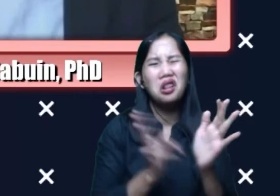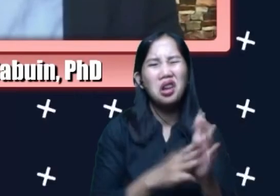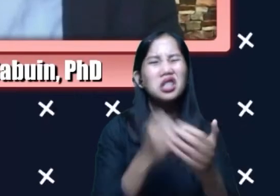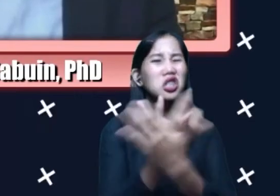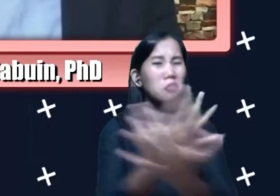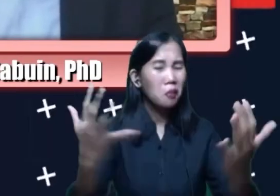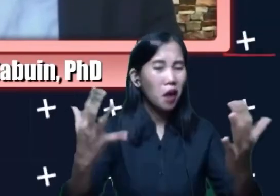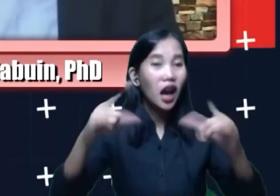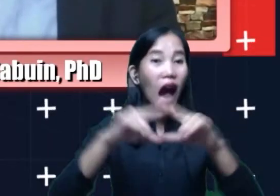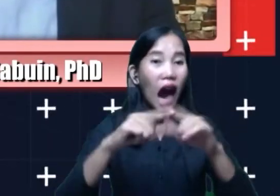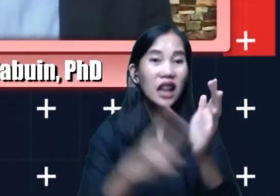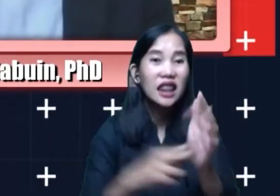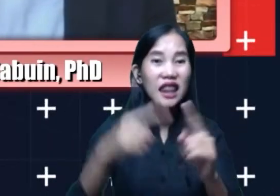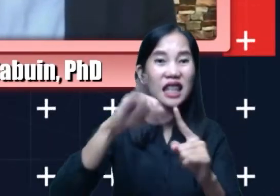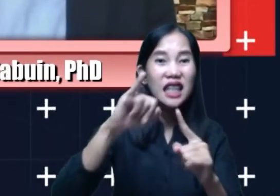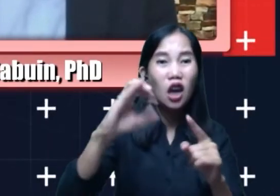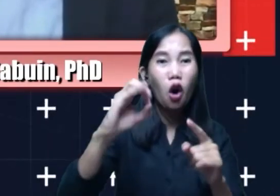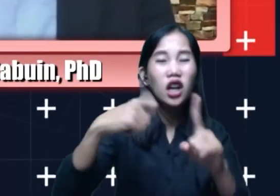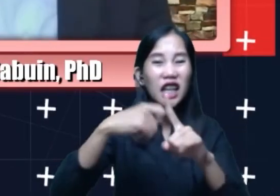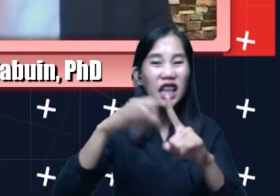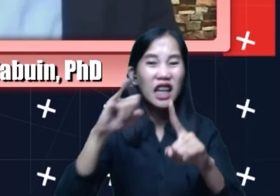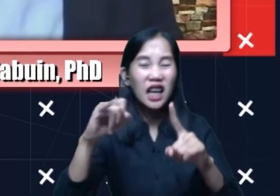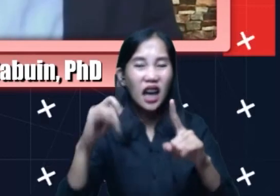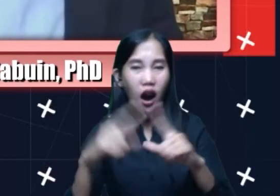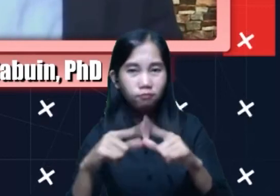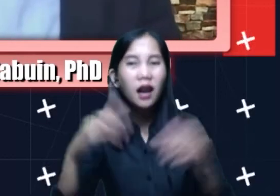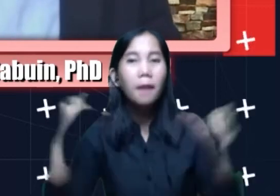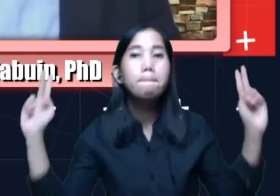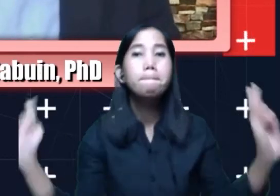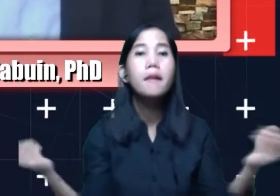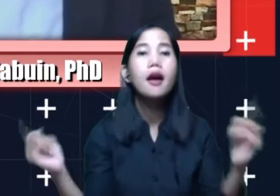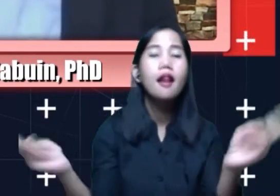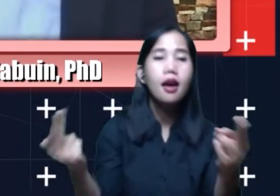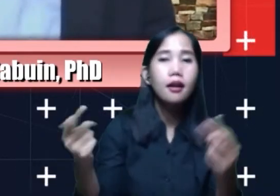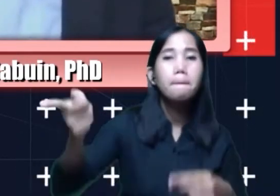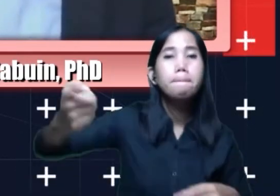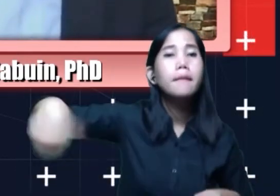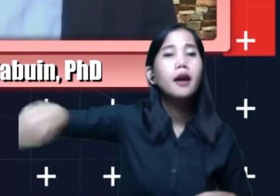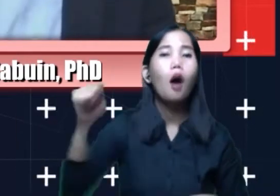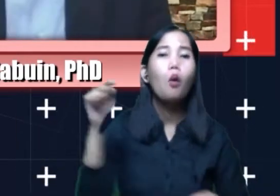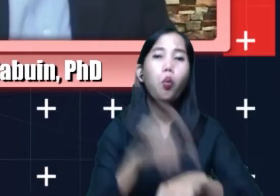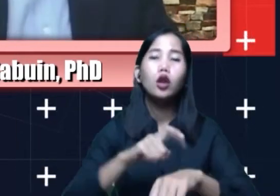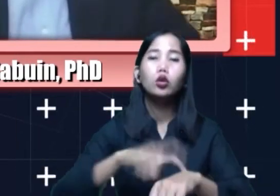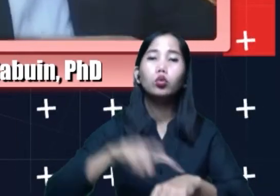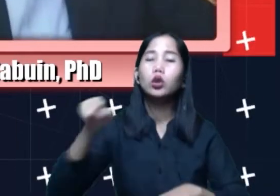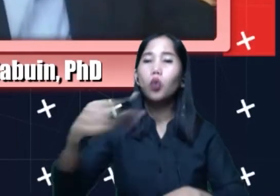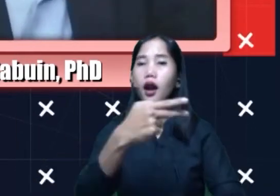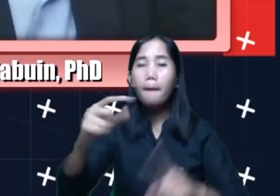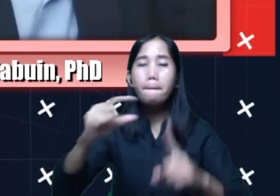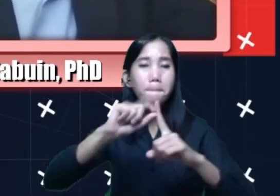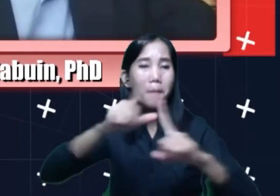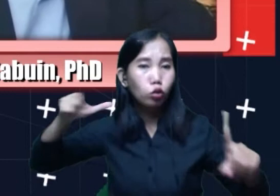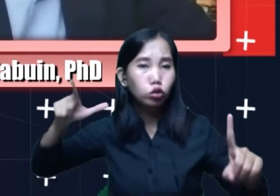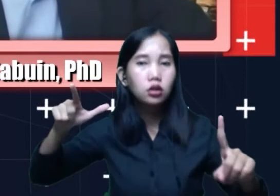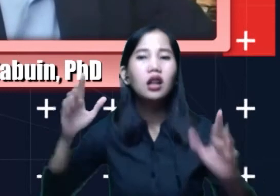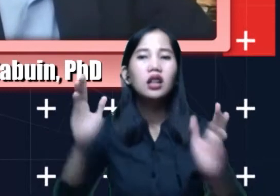baca beberapa ayat. Jangan sampai kita jadi membayangkan, padahal ini mengenai tajam ya. Kisah pasal